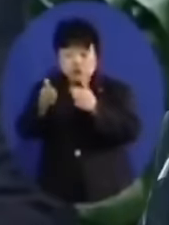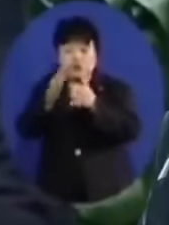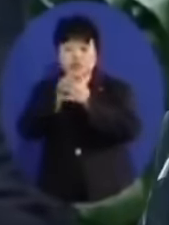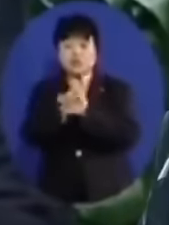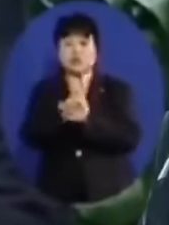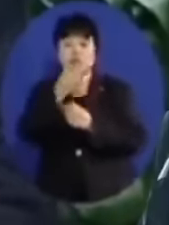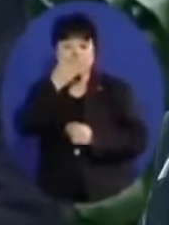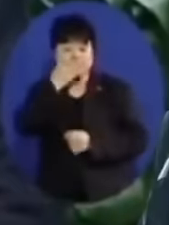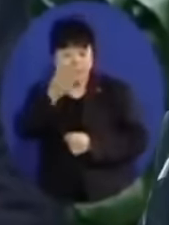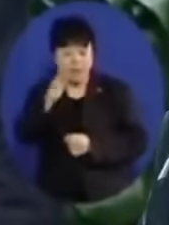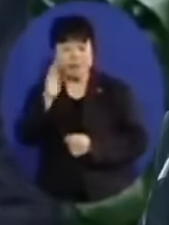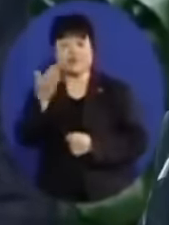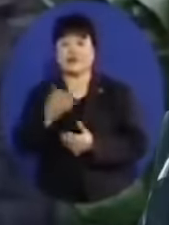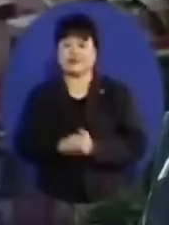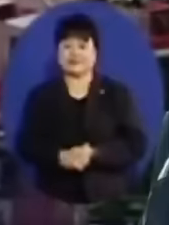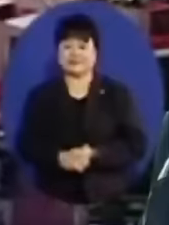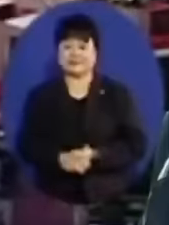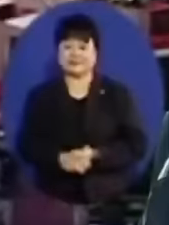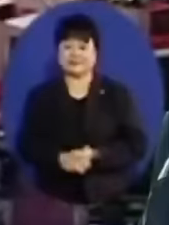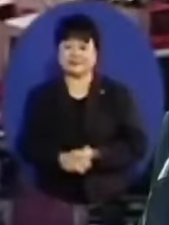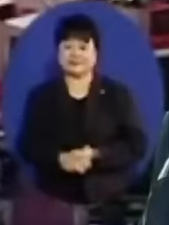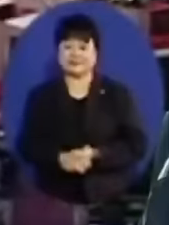기도할 수 있어야 되는 것입니다.